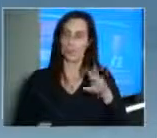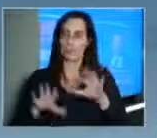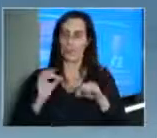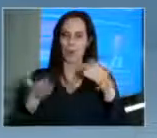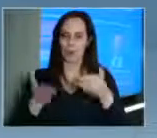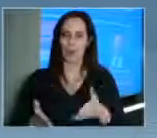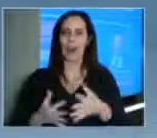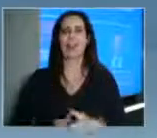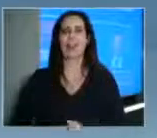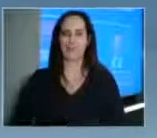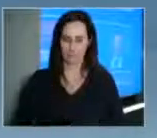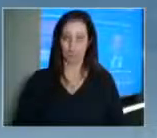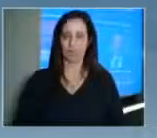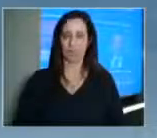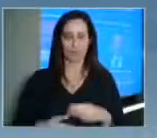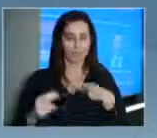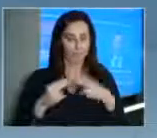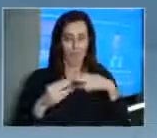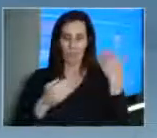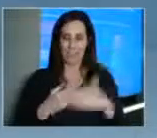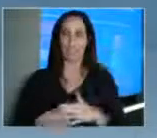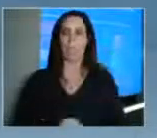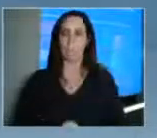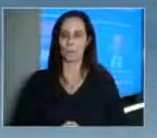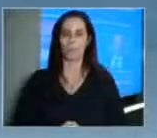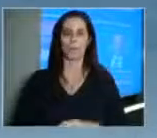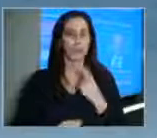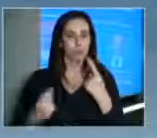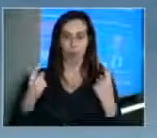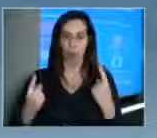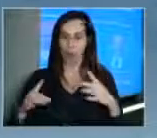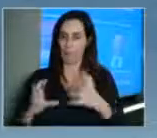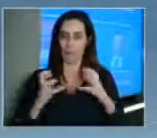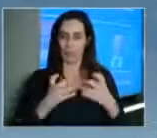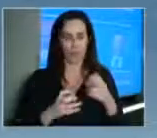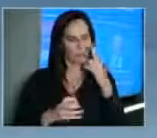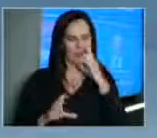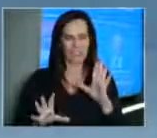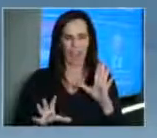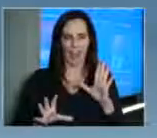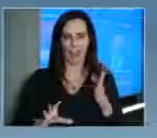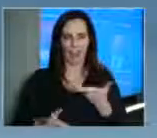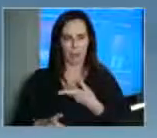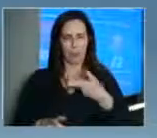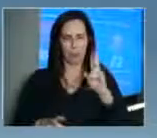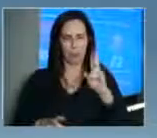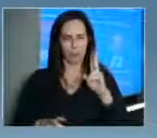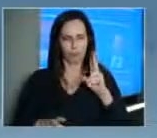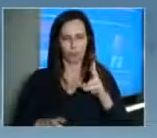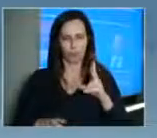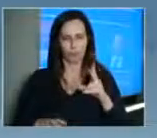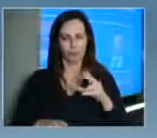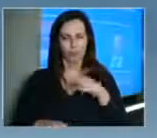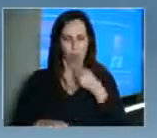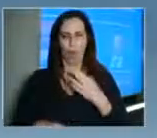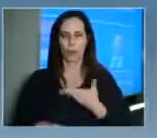בבחירות הנוכחיות, בישורת האחרונה של הקמפיינים, כשכל אחת מהמפלגות מנסה למשוך קולות